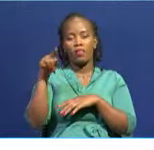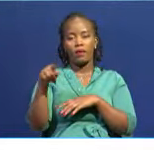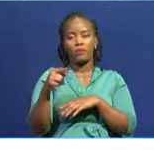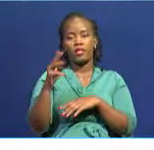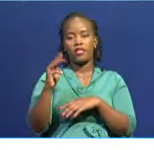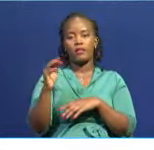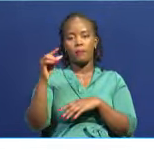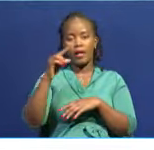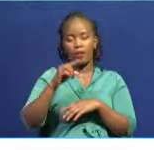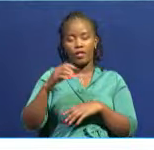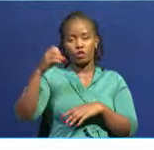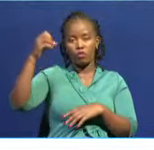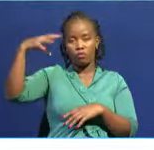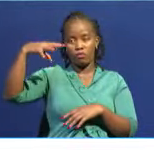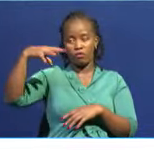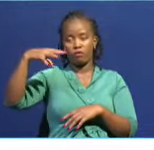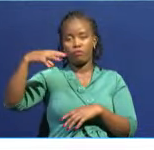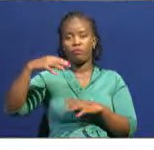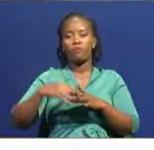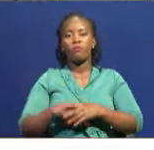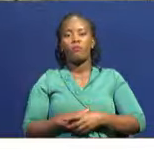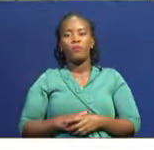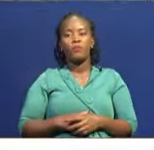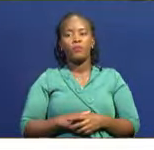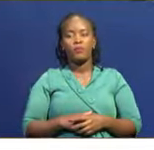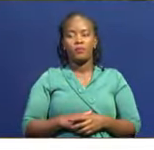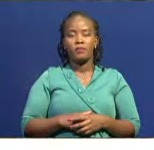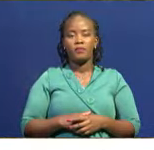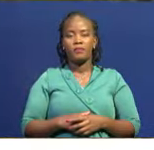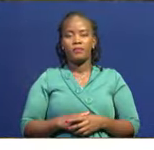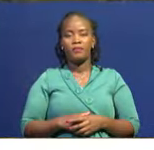kwa kina ni kwenye kitengo chetu cha biashara.